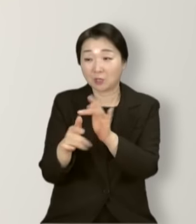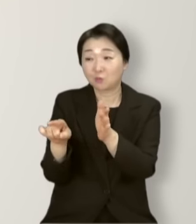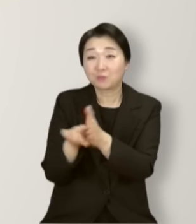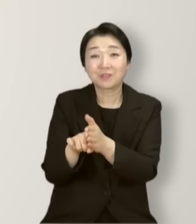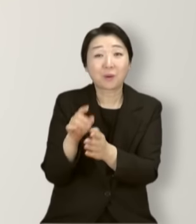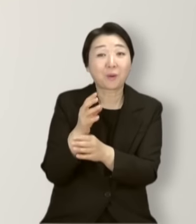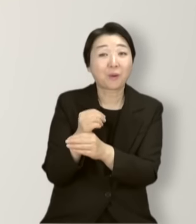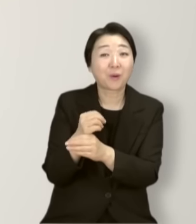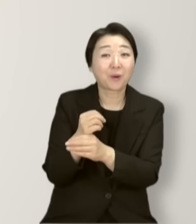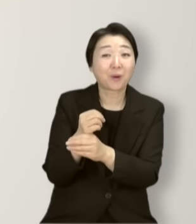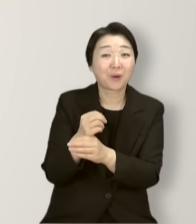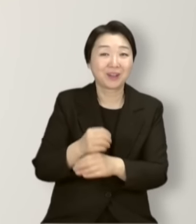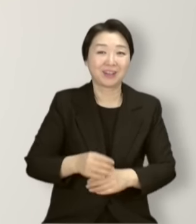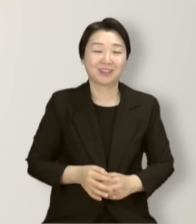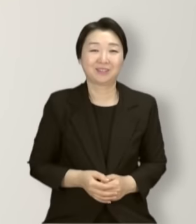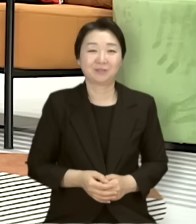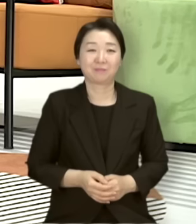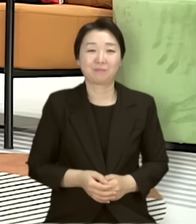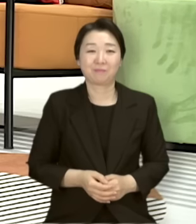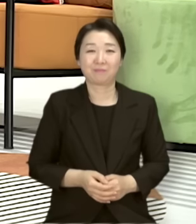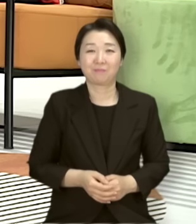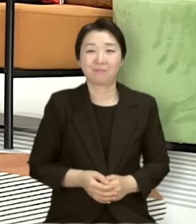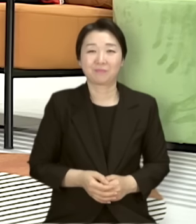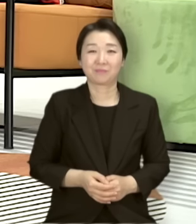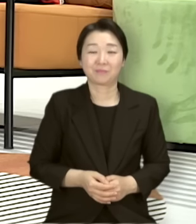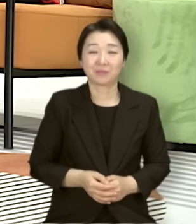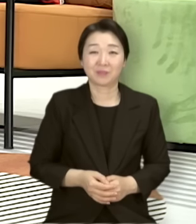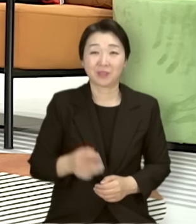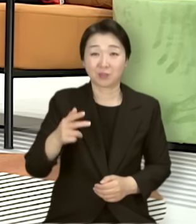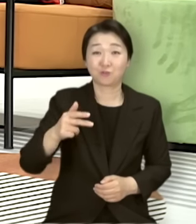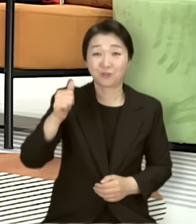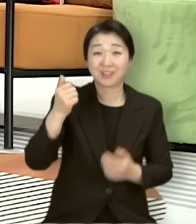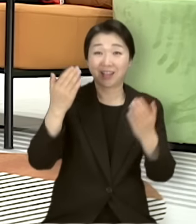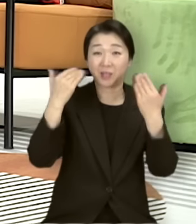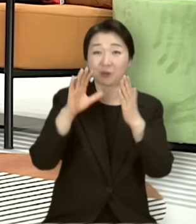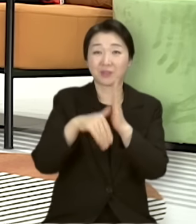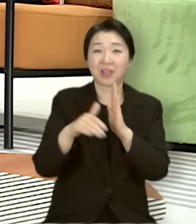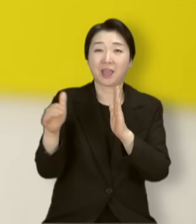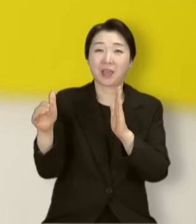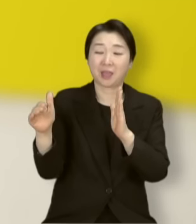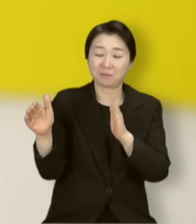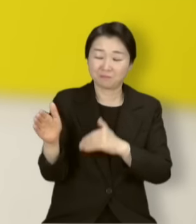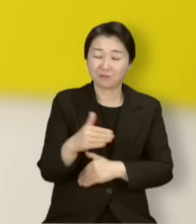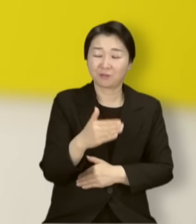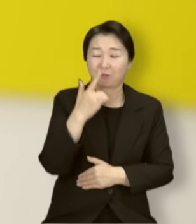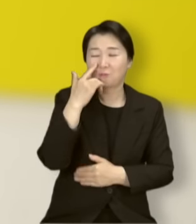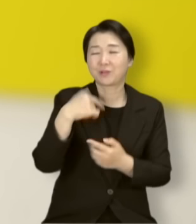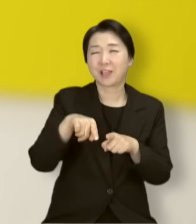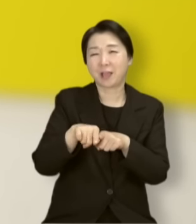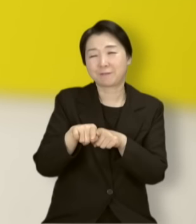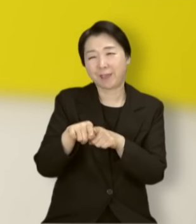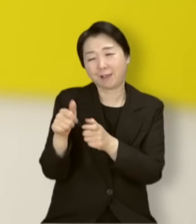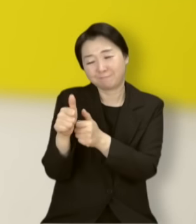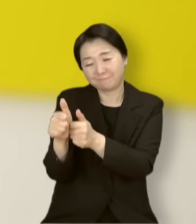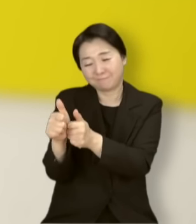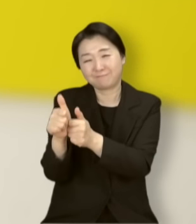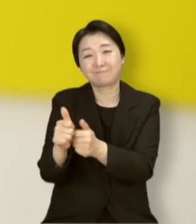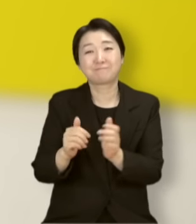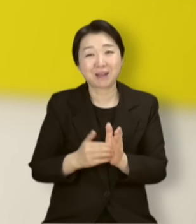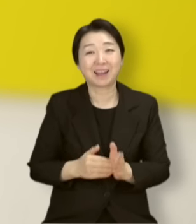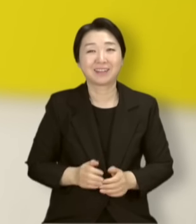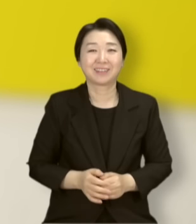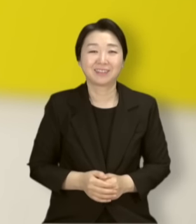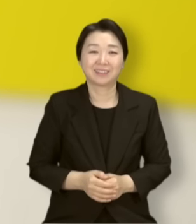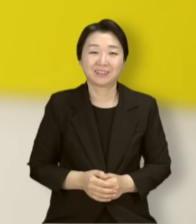언제 총장님은 만나셨나요? 저는 뭐 주일학교부터 부모님 쪽에서 교회 나갔고요. 네. 어려서. 그런데